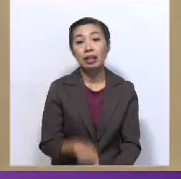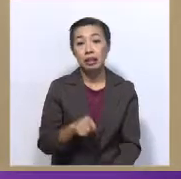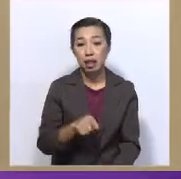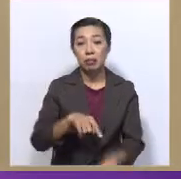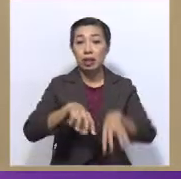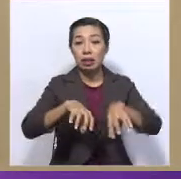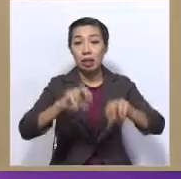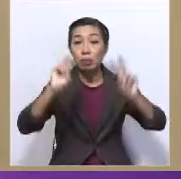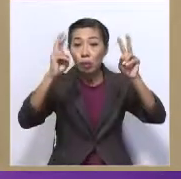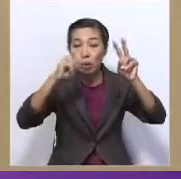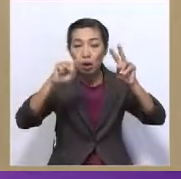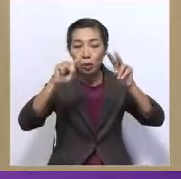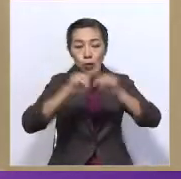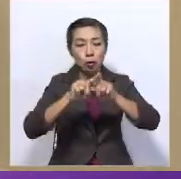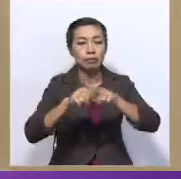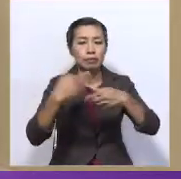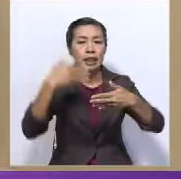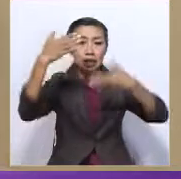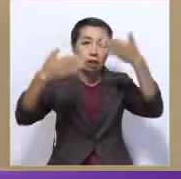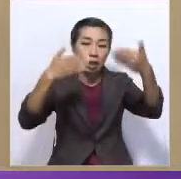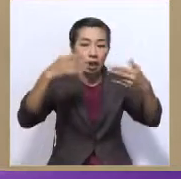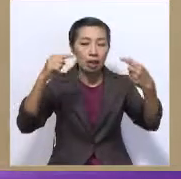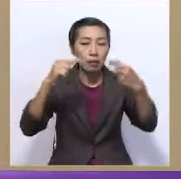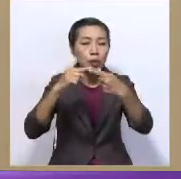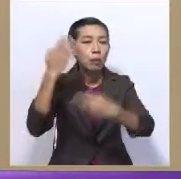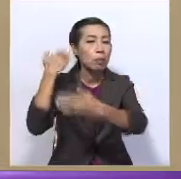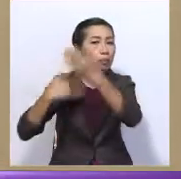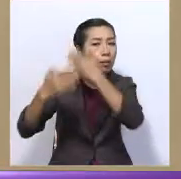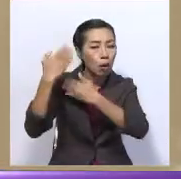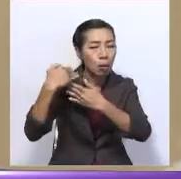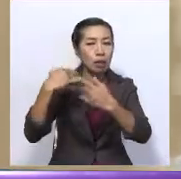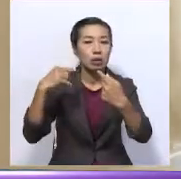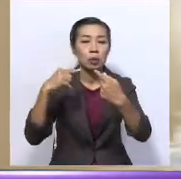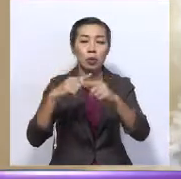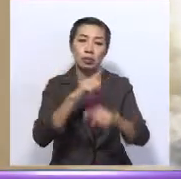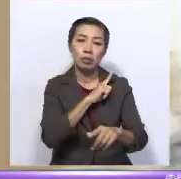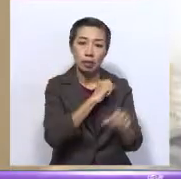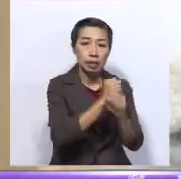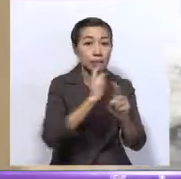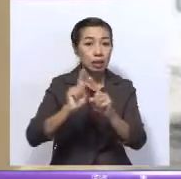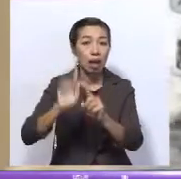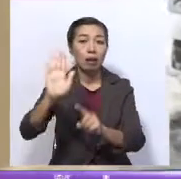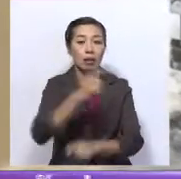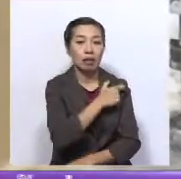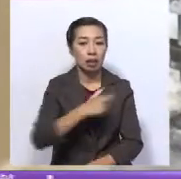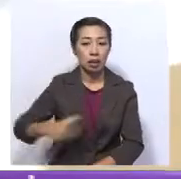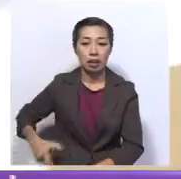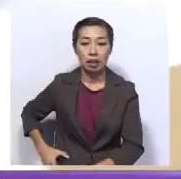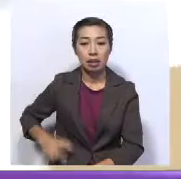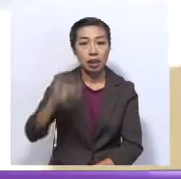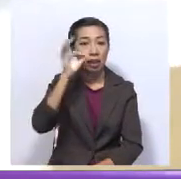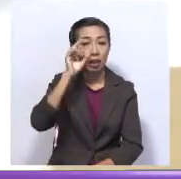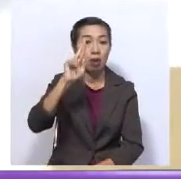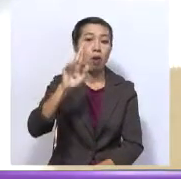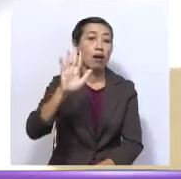ลที่5เป็นการเล่าเรื่องพระราชประวัติและพระราชกรณียกิจของพระบาทสมเด็จพระจุลจอมเกล้าเจ้า